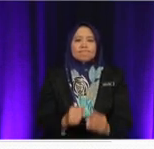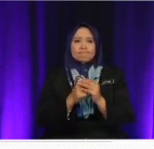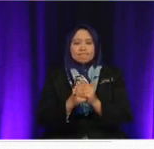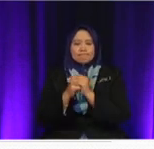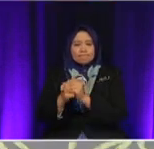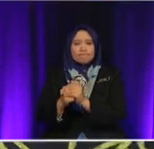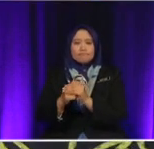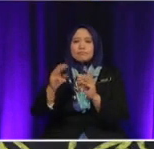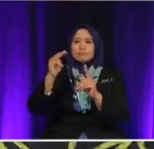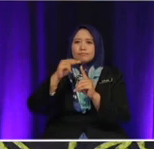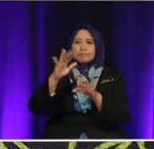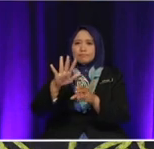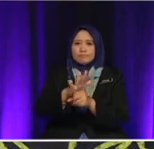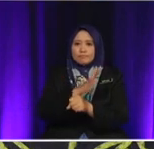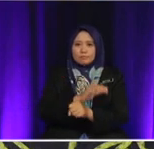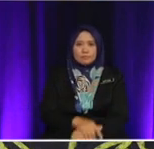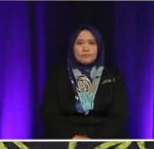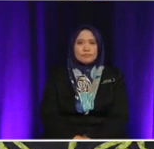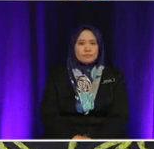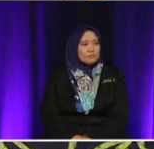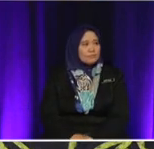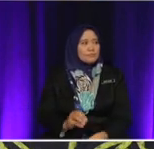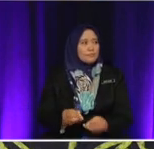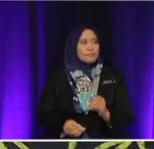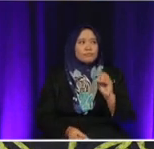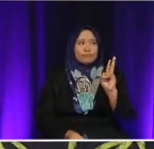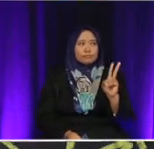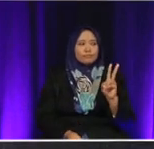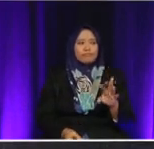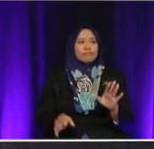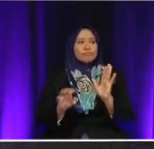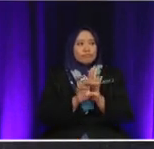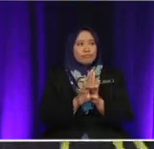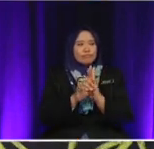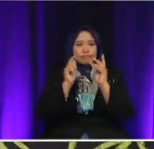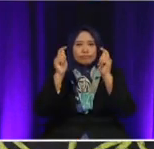markah penuh. Okey, yang kedua, contoh teknik bukan lisan. Siapa jawab tadi?